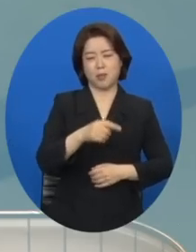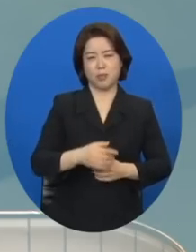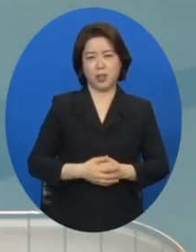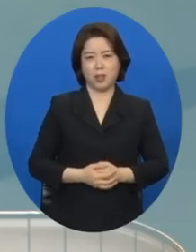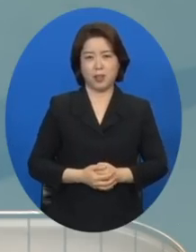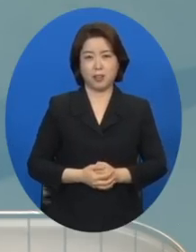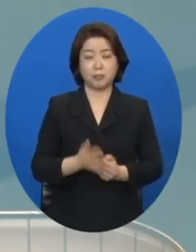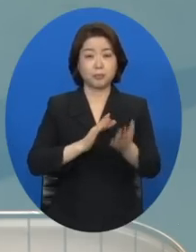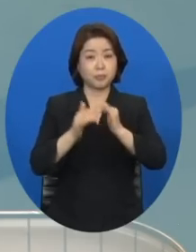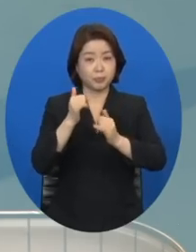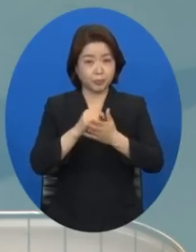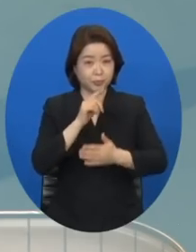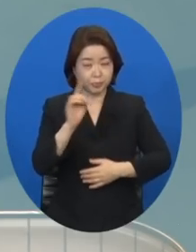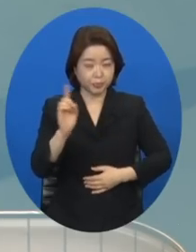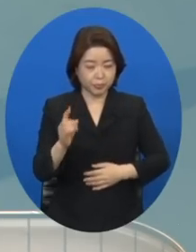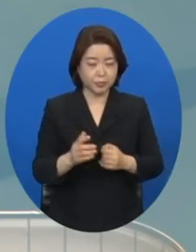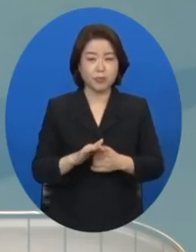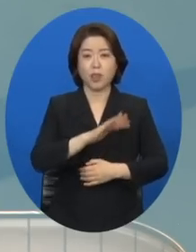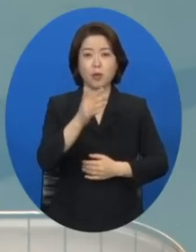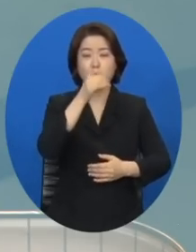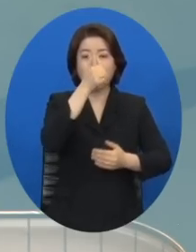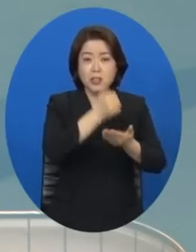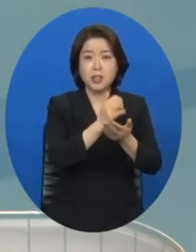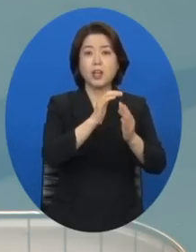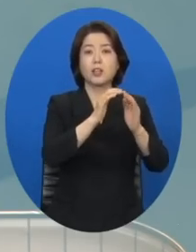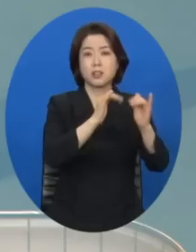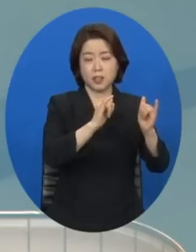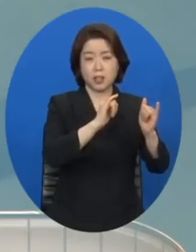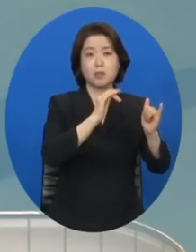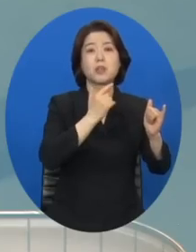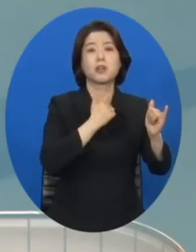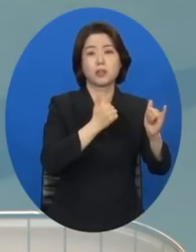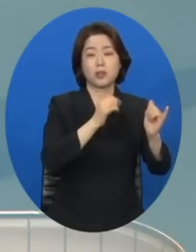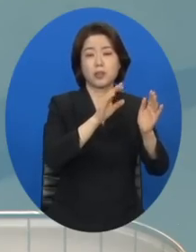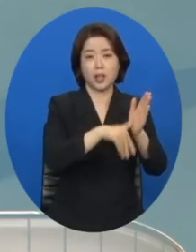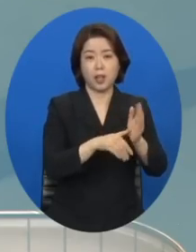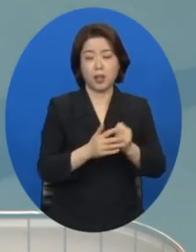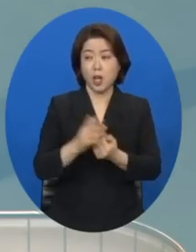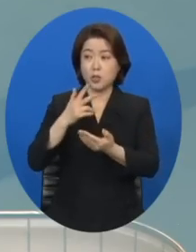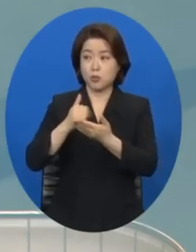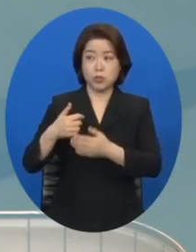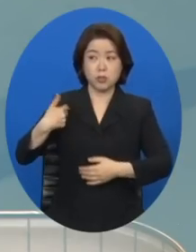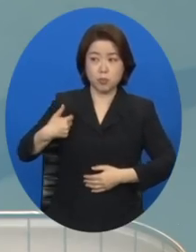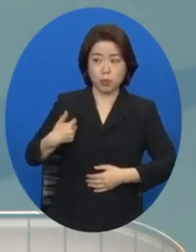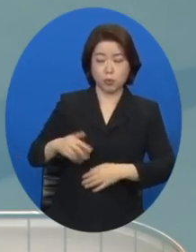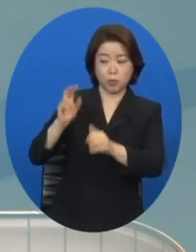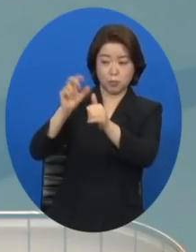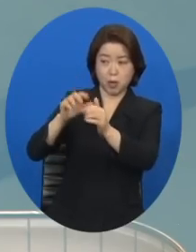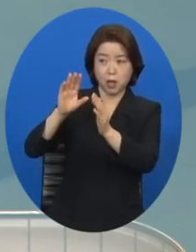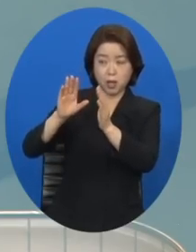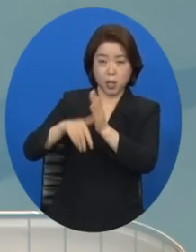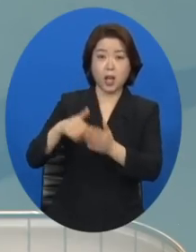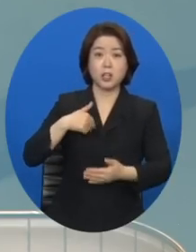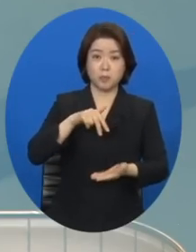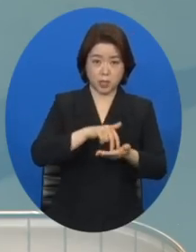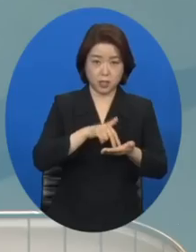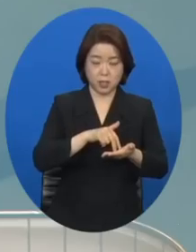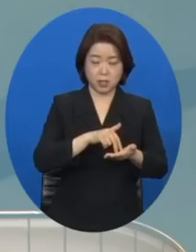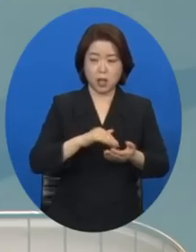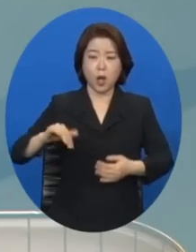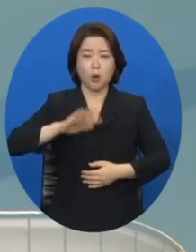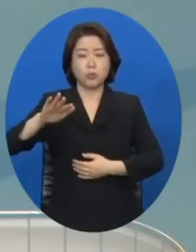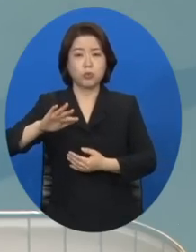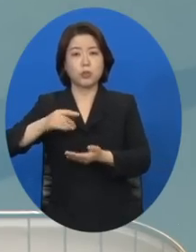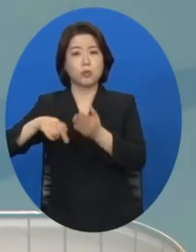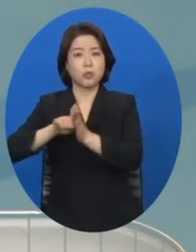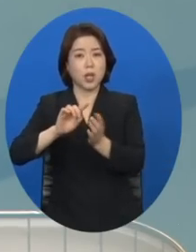어떻게 하셨어요 우리가 죄인 되었을 때 우리가 반역자였을 때 아직 주님 알지 못하고 반역자였을 때 우리를 위해서 죽으시고